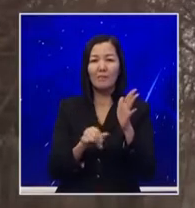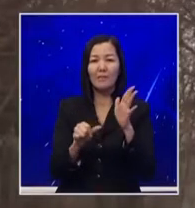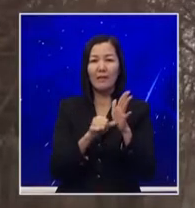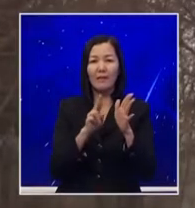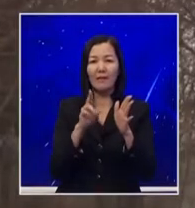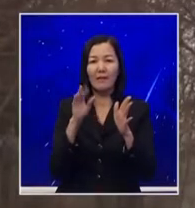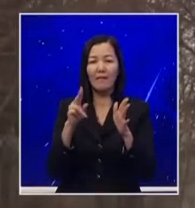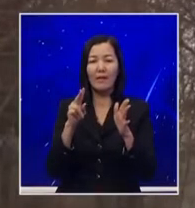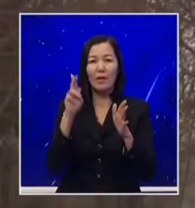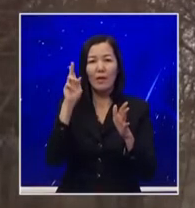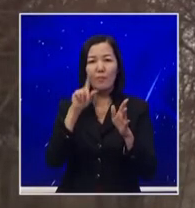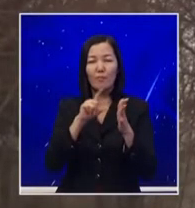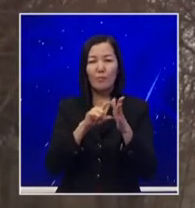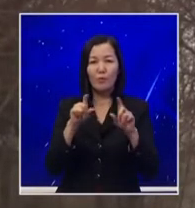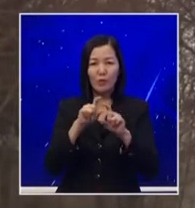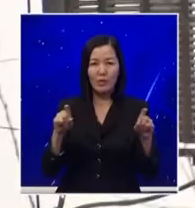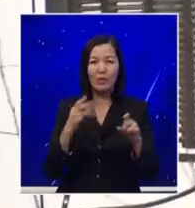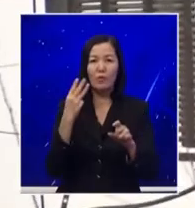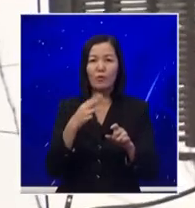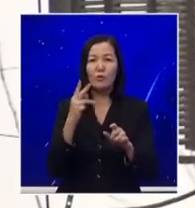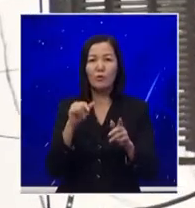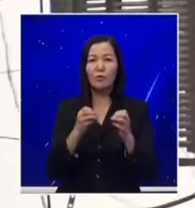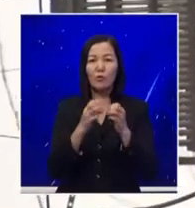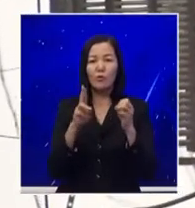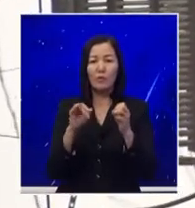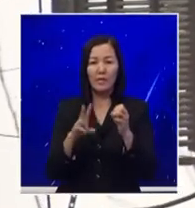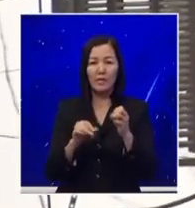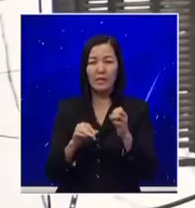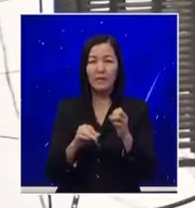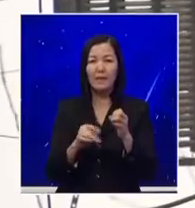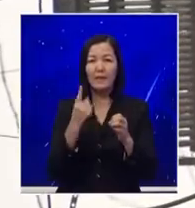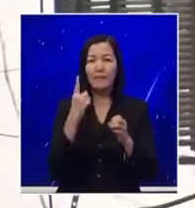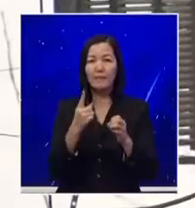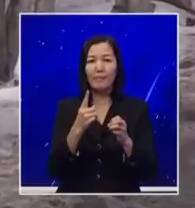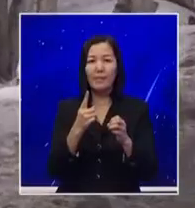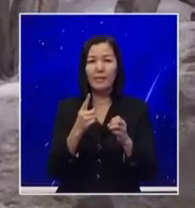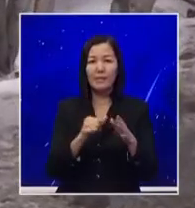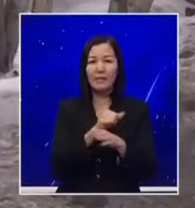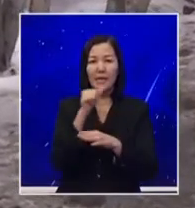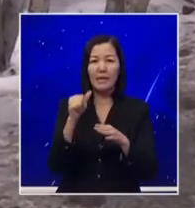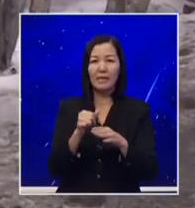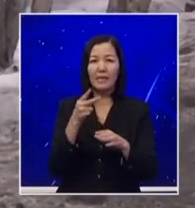мекемеге 34-13 теңге. Жетісулықтар жылуға сағатына гигакалории